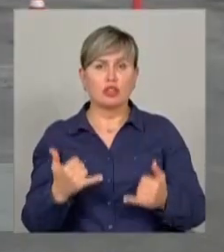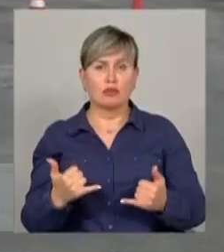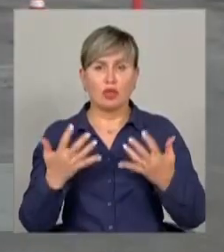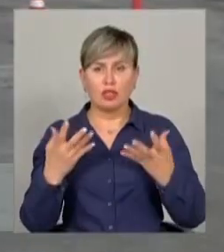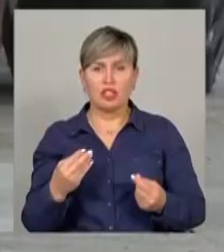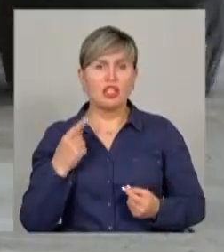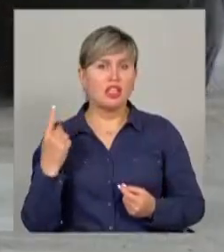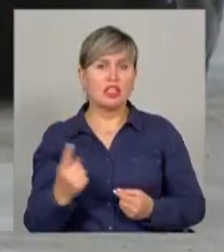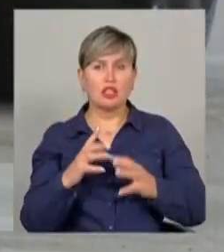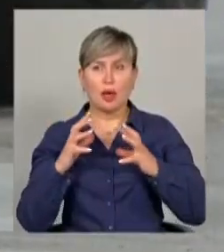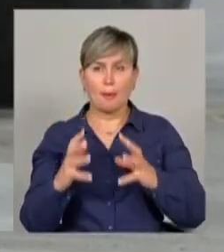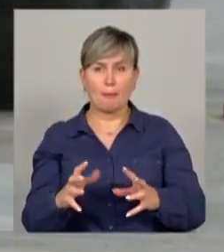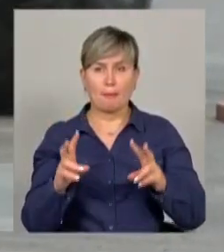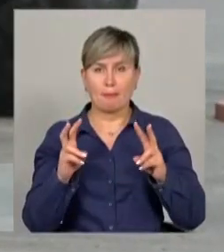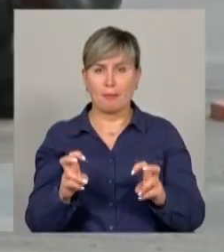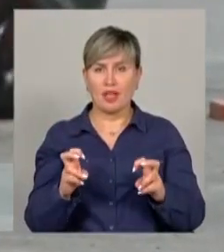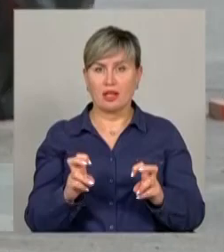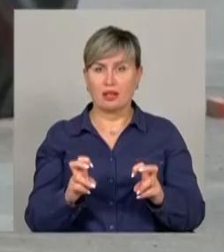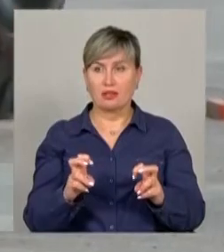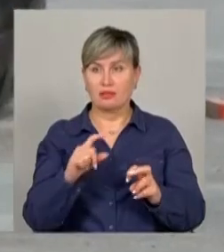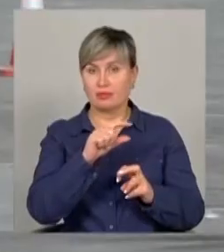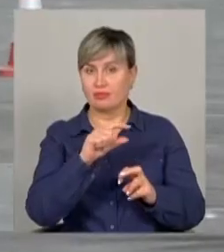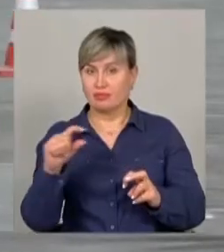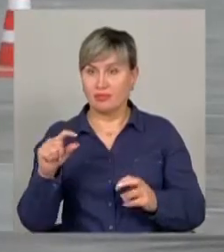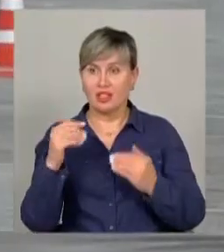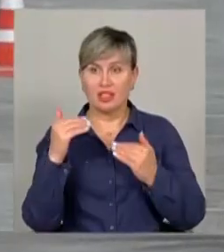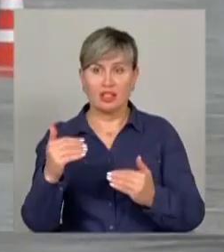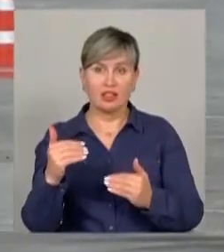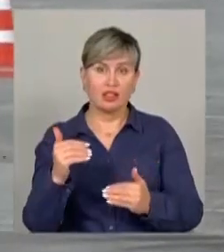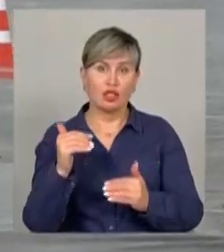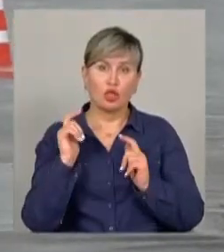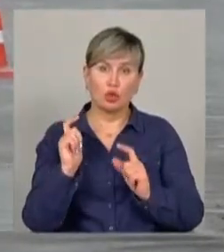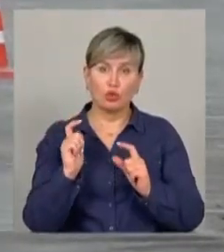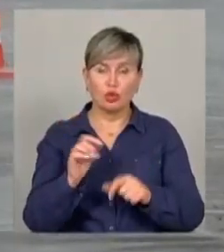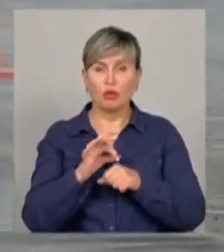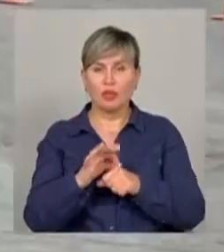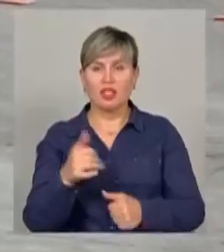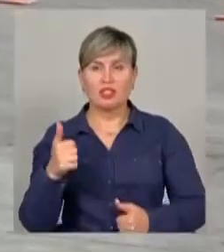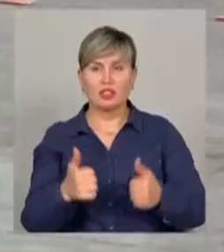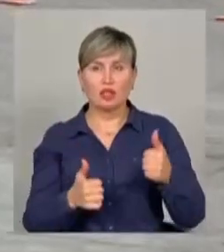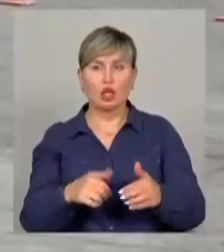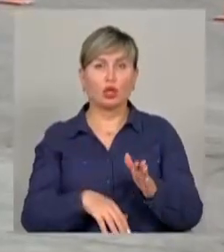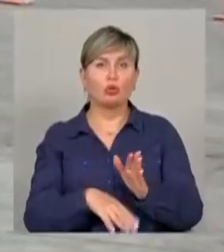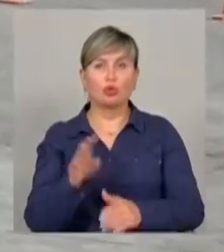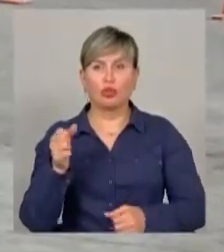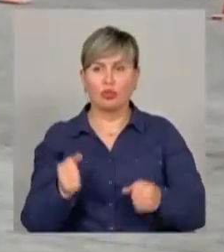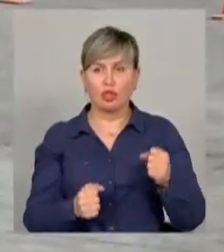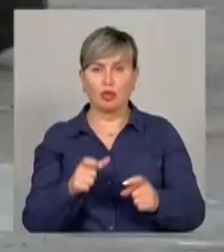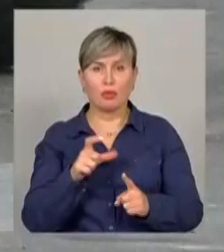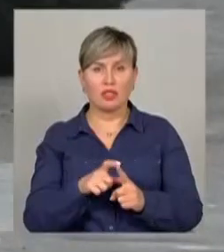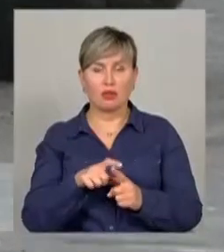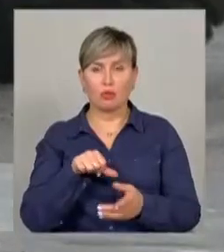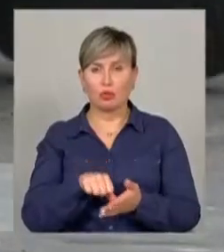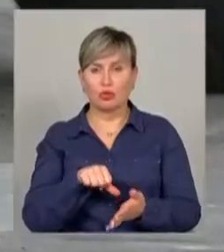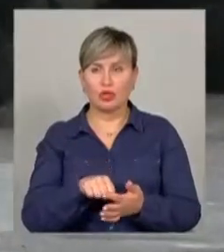мире дистрибьюторы марки SDOG. Именно на их экскаваторах и погрузчиках проходило состязание лучших водителей. По словам